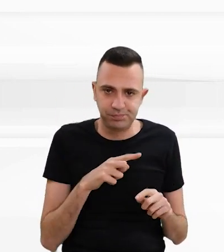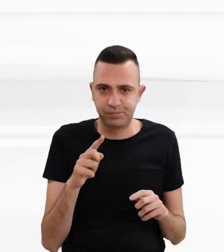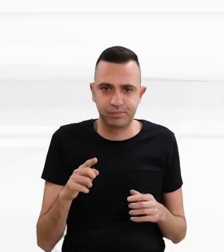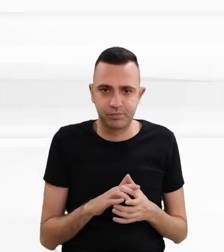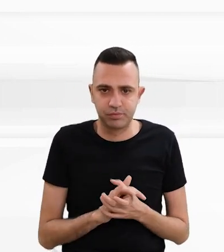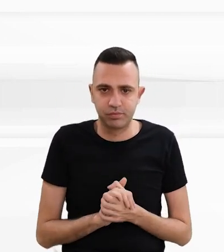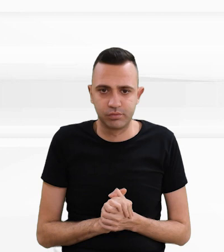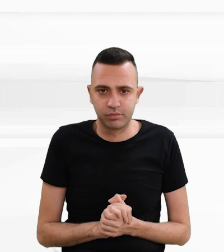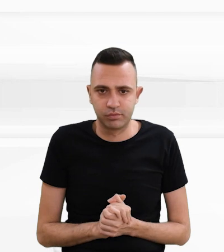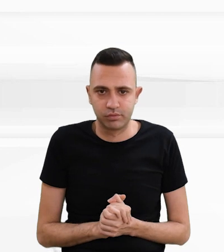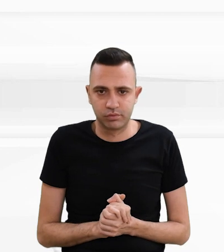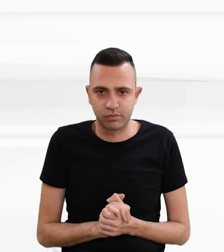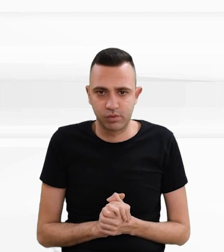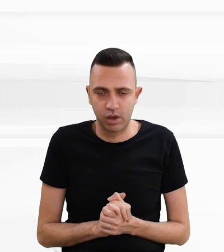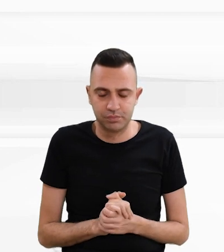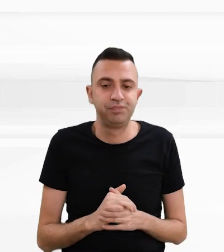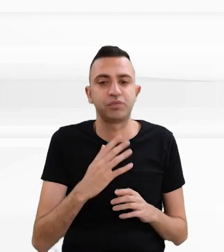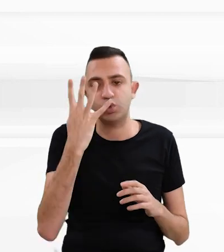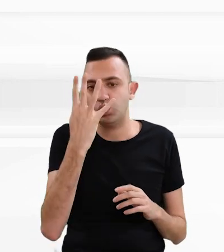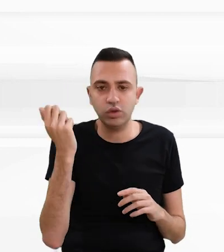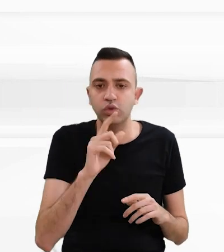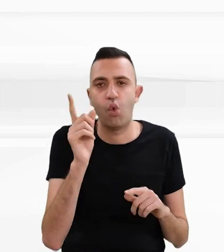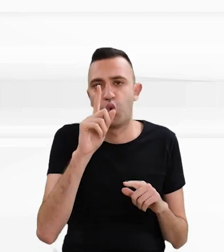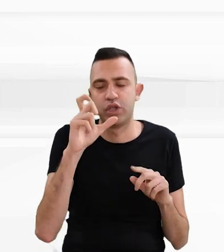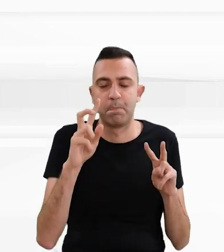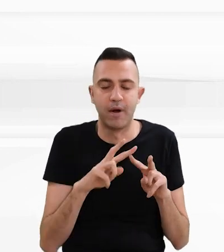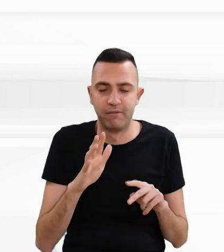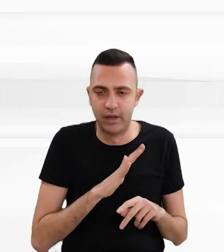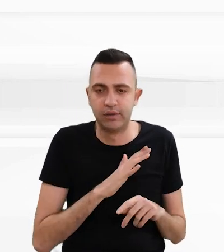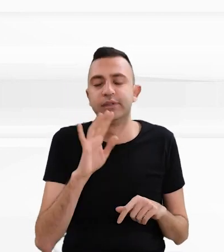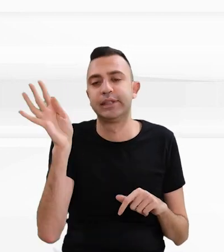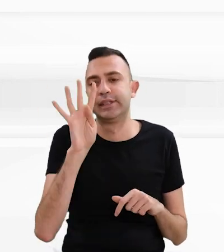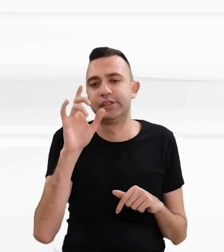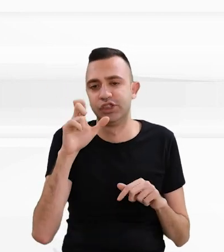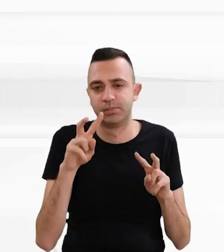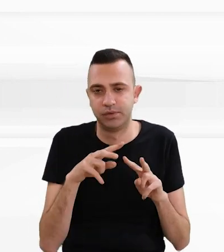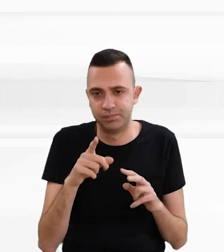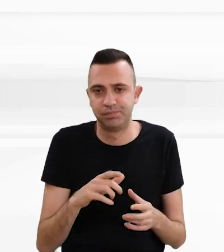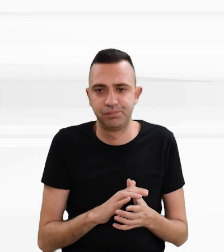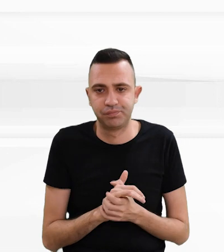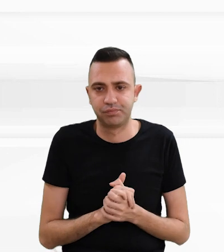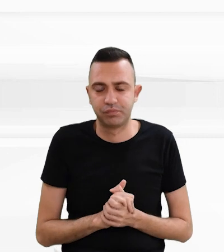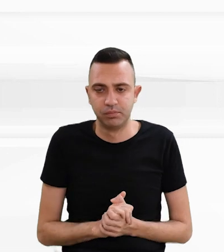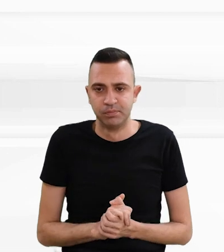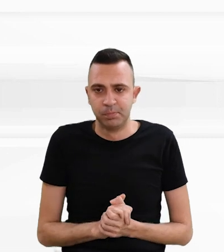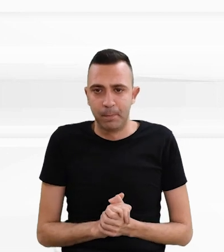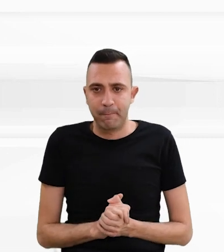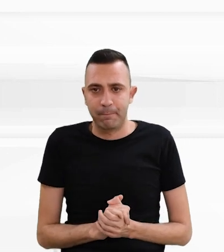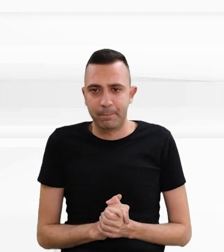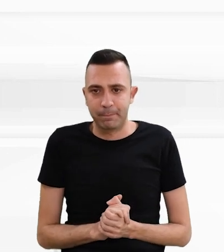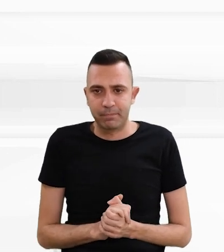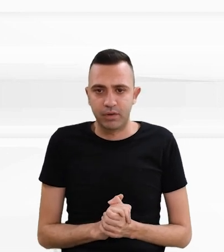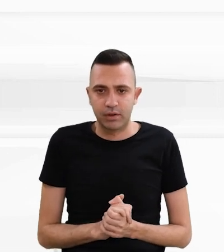ve on santimetre o zaman dört tane de on santimetre miz var yani XL artı devam edelim